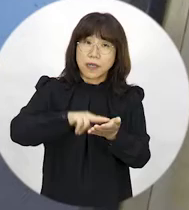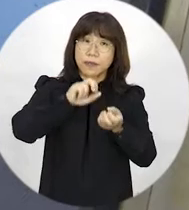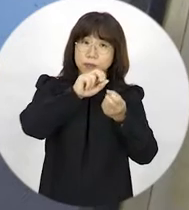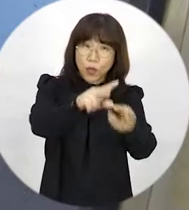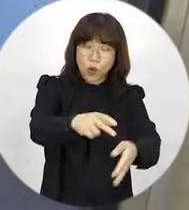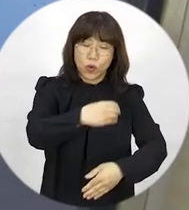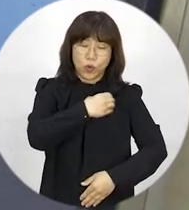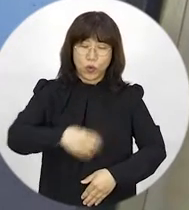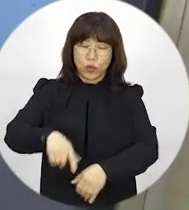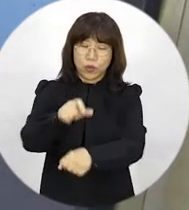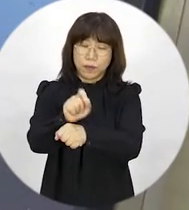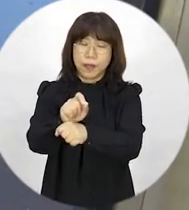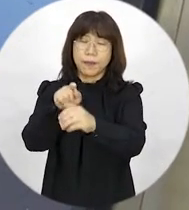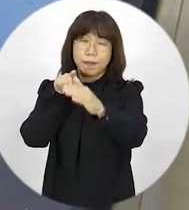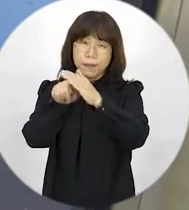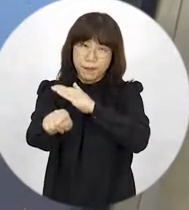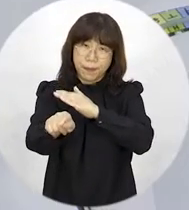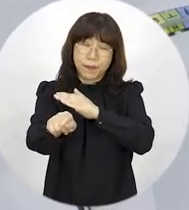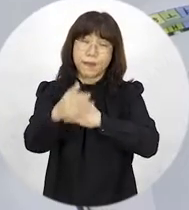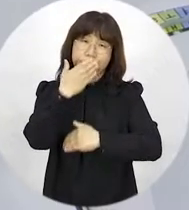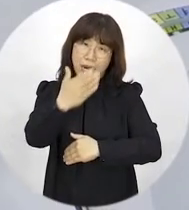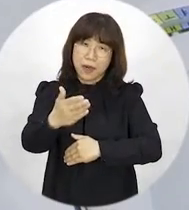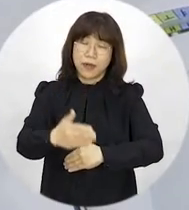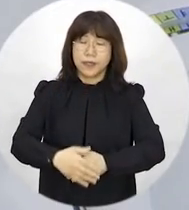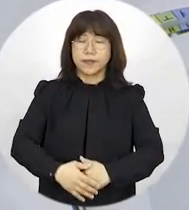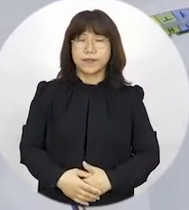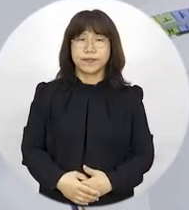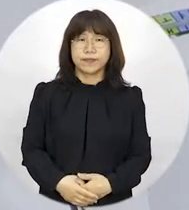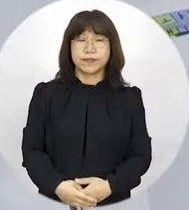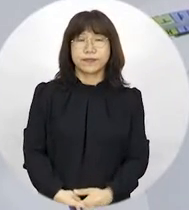가까운 거주지 동주민센터에 방문해 신청하면 됩니다.